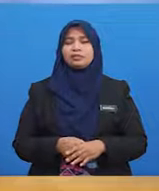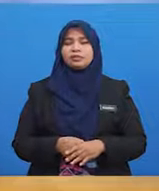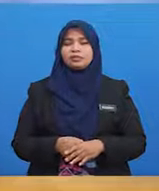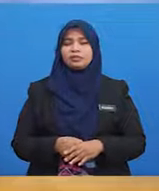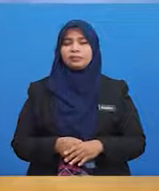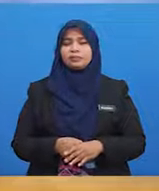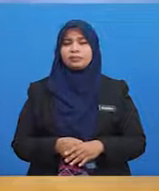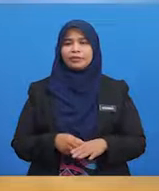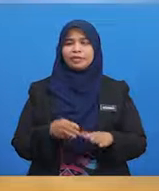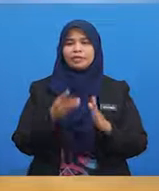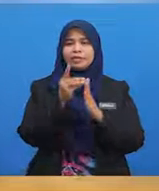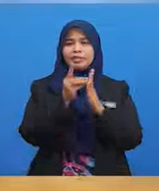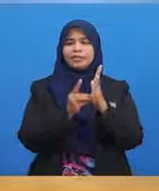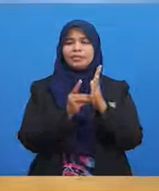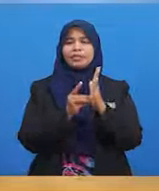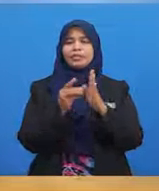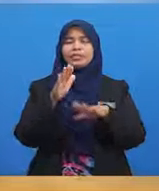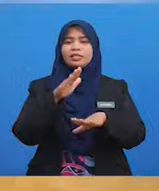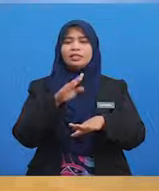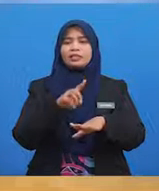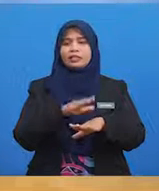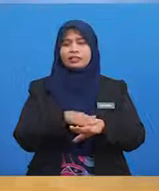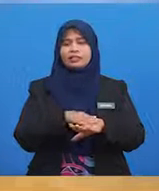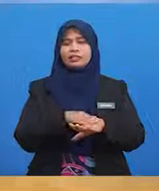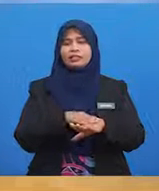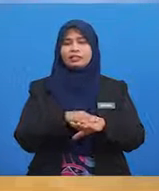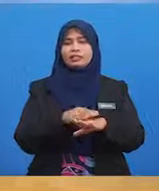atas, di atas.